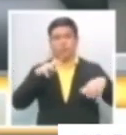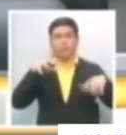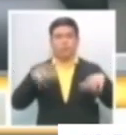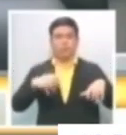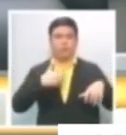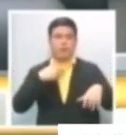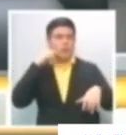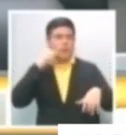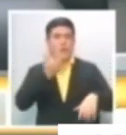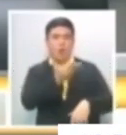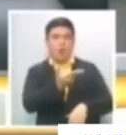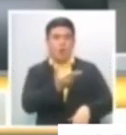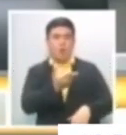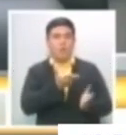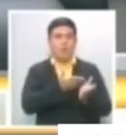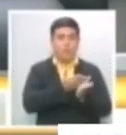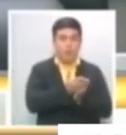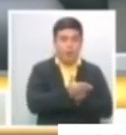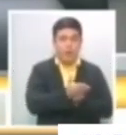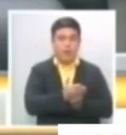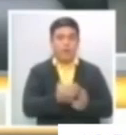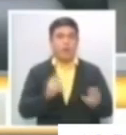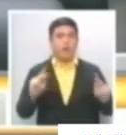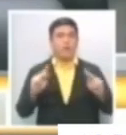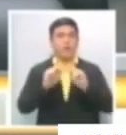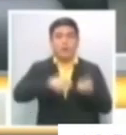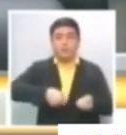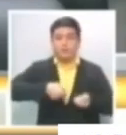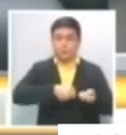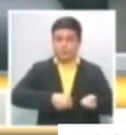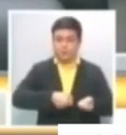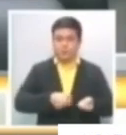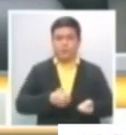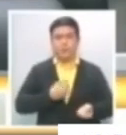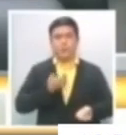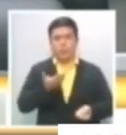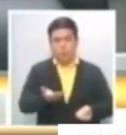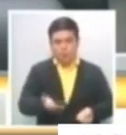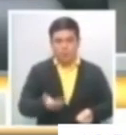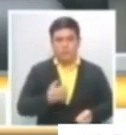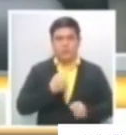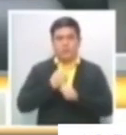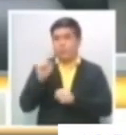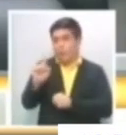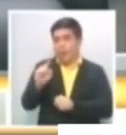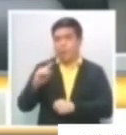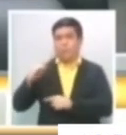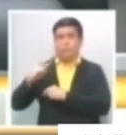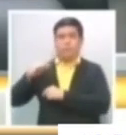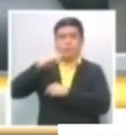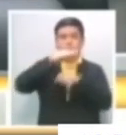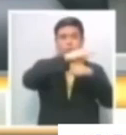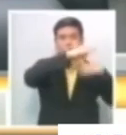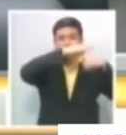ากให้ทางหน่วยงานที่รับผิดชอบโดยเฉพาะกระทรวงเกษตรและสหกรณ์ได้ทำฝนเทียมอีกครั้งหนึ่ง